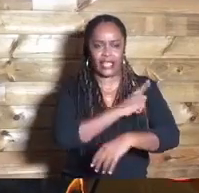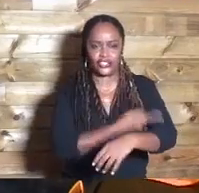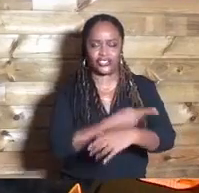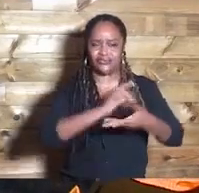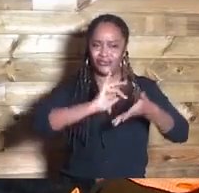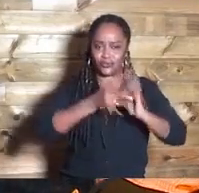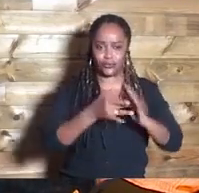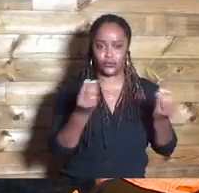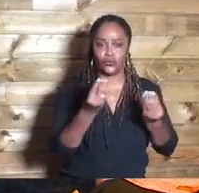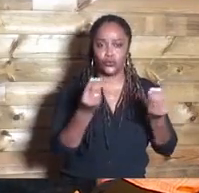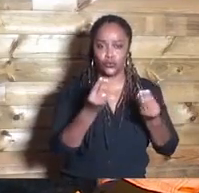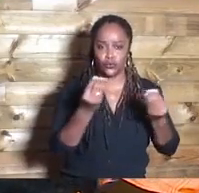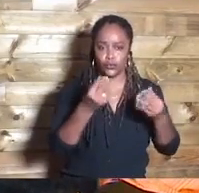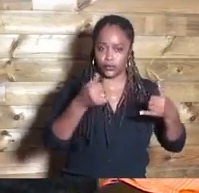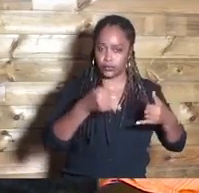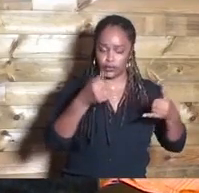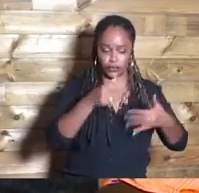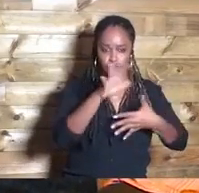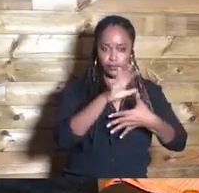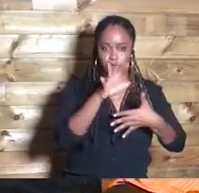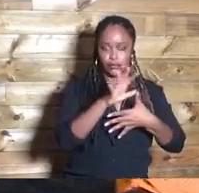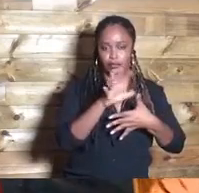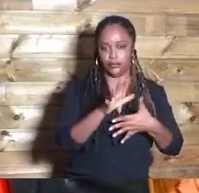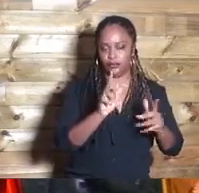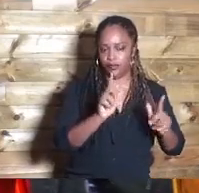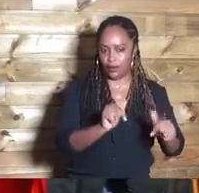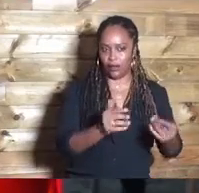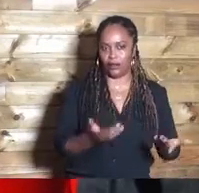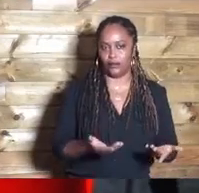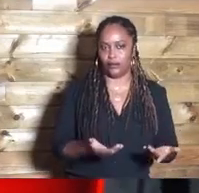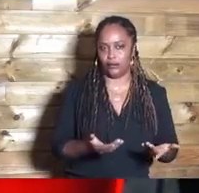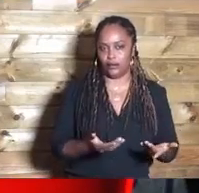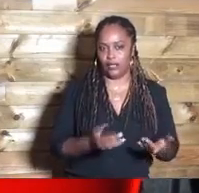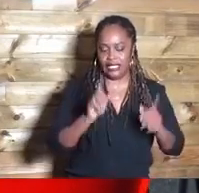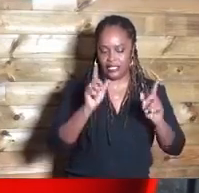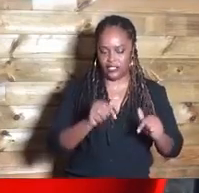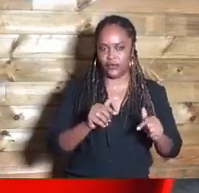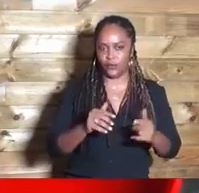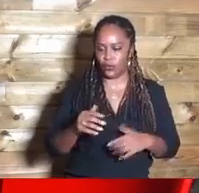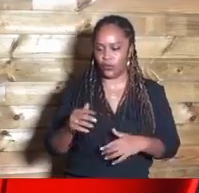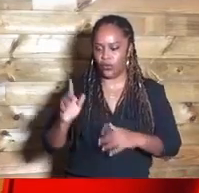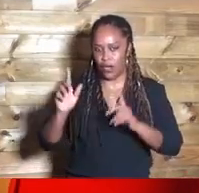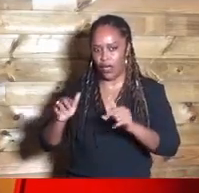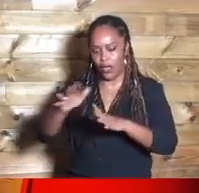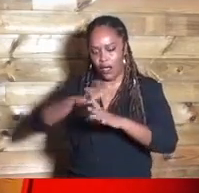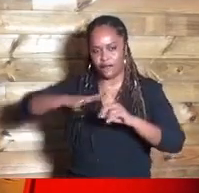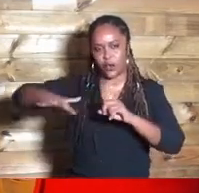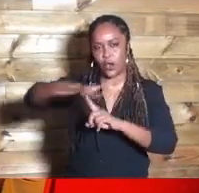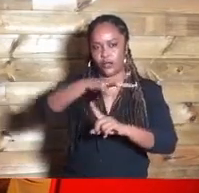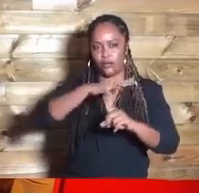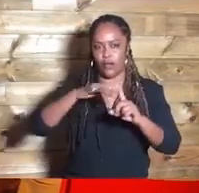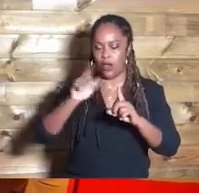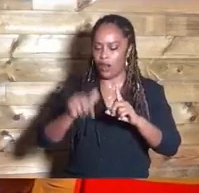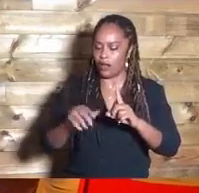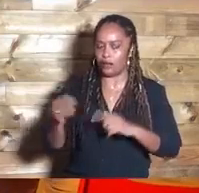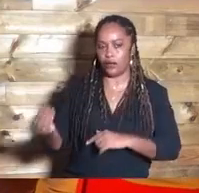du tout. Donc nous en réflexion que nous capoter si ça pour dire, faut nous intégrer jeunesse là depuis le début dans l'environnement. On peut pas qu'à grandir